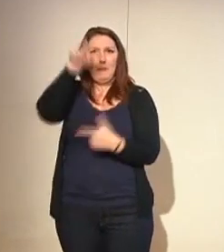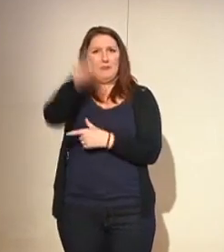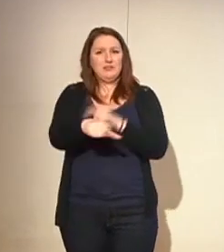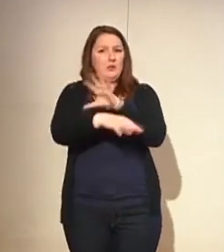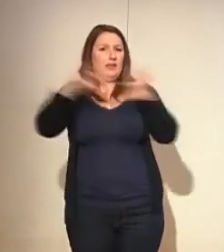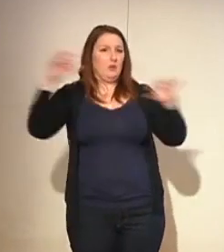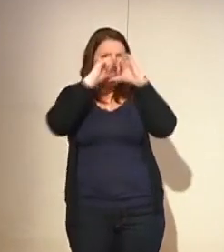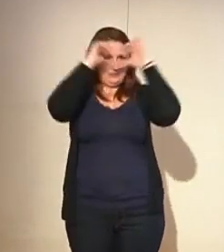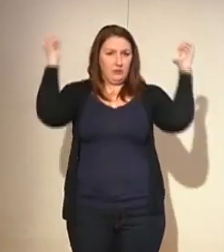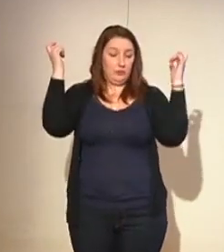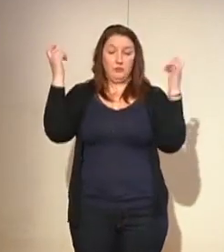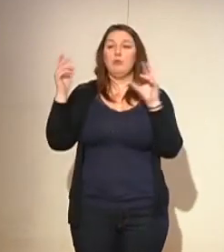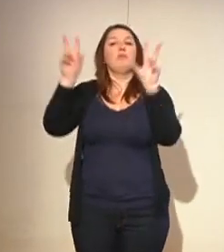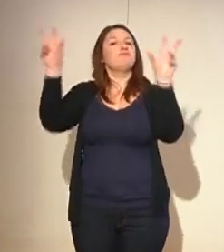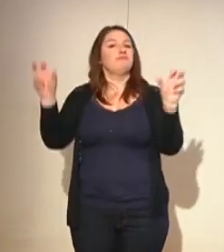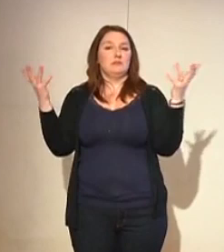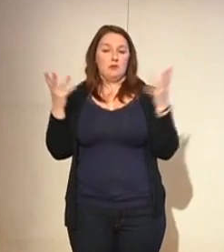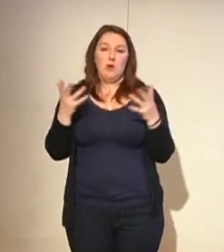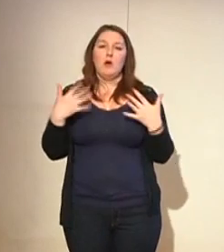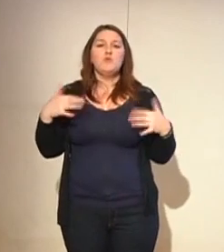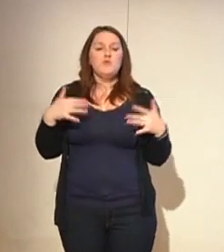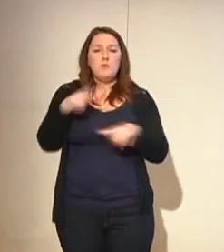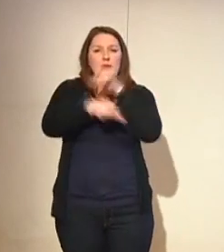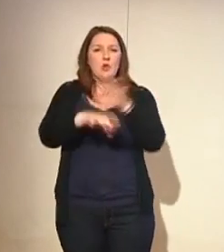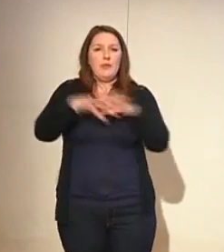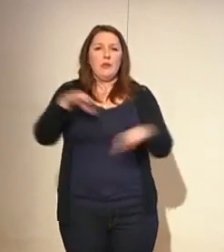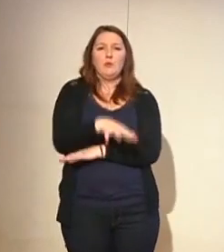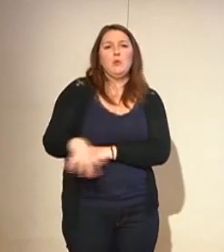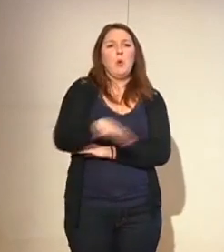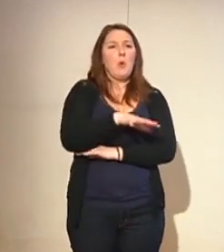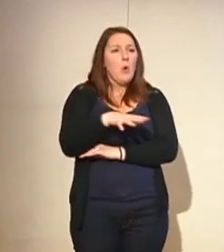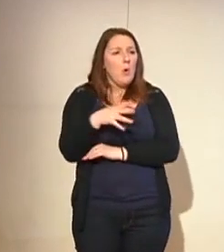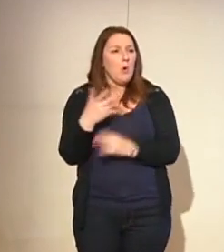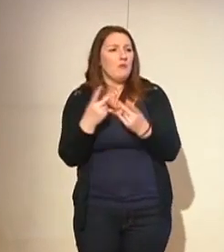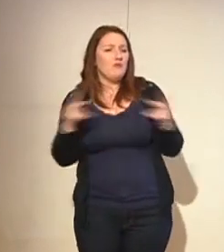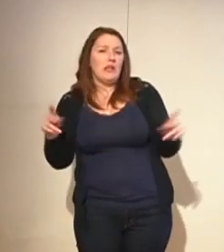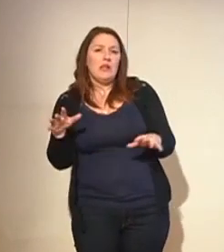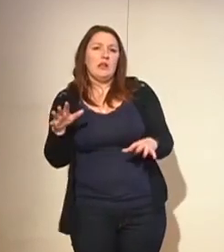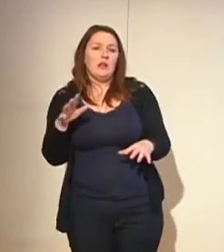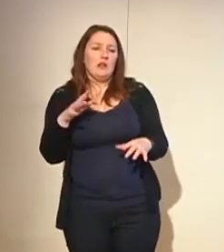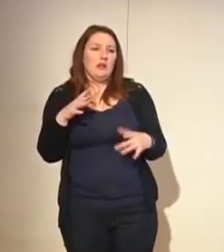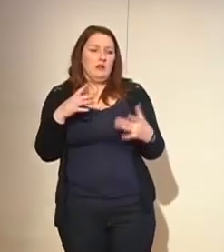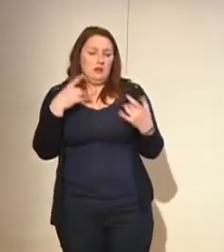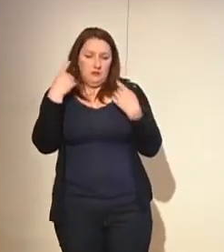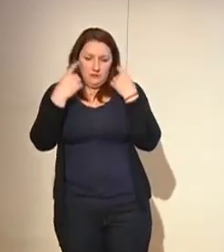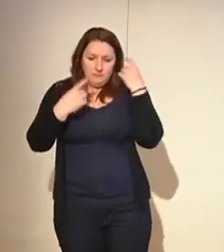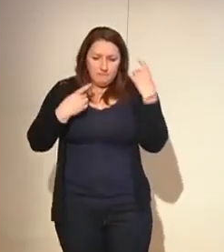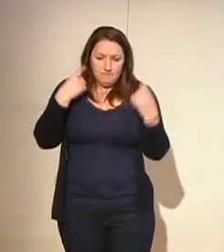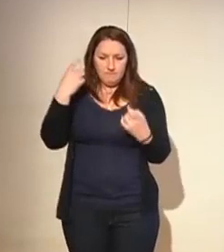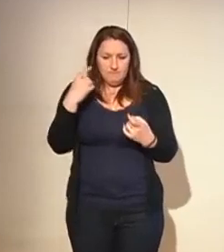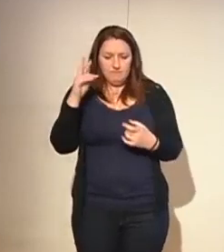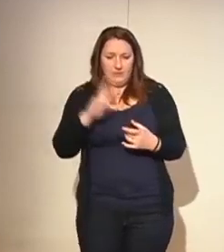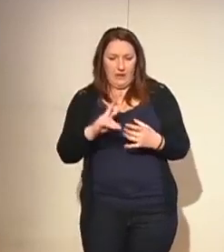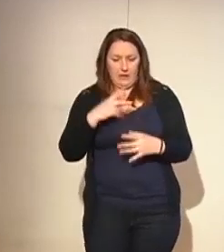évoque l'épineuse question de la rémunération des élus locaux et a ouvert quelques piste de travail malheureusement comme d'habitude peu suivi